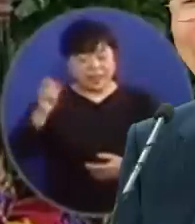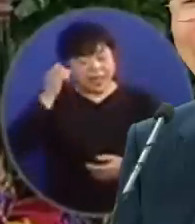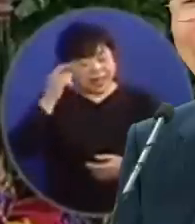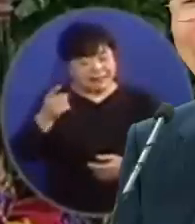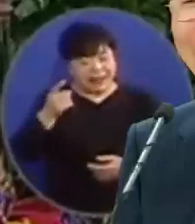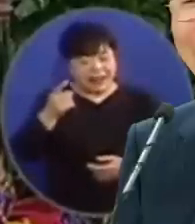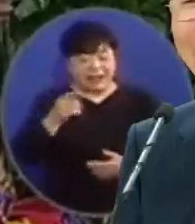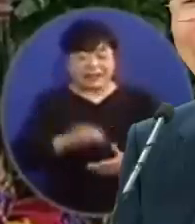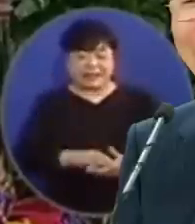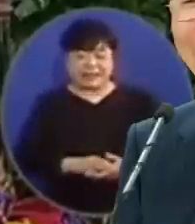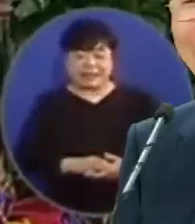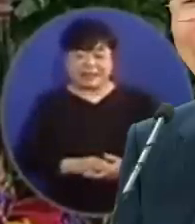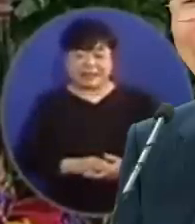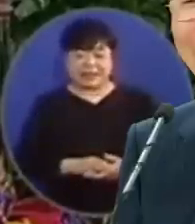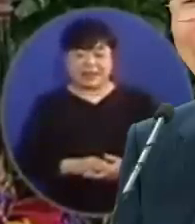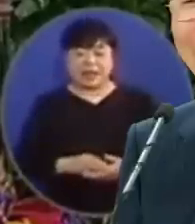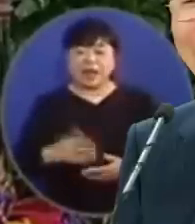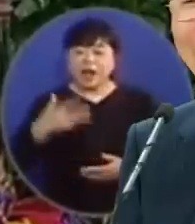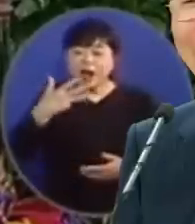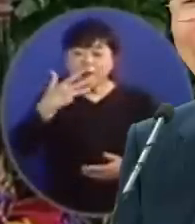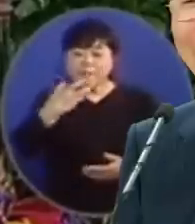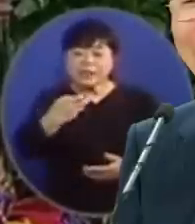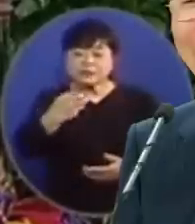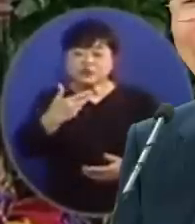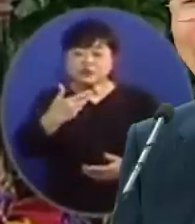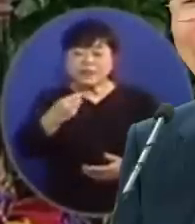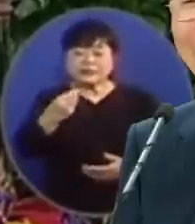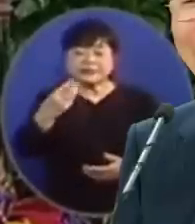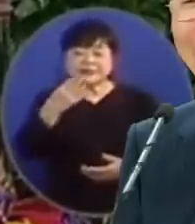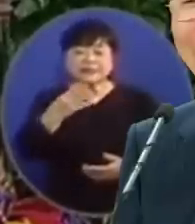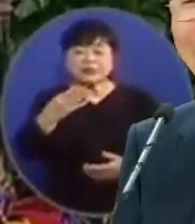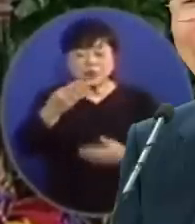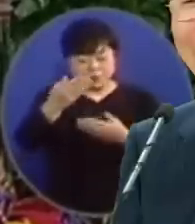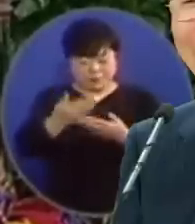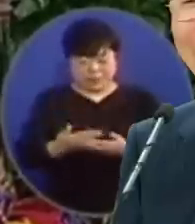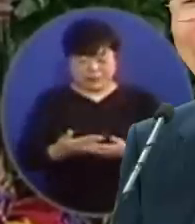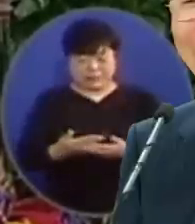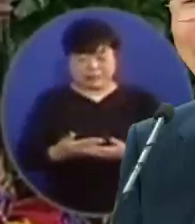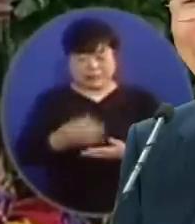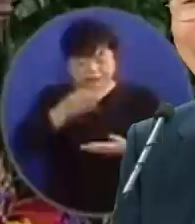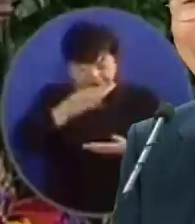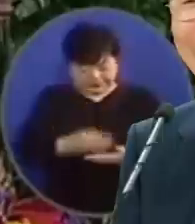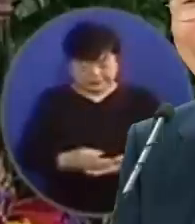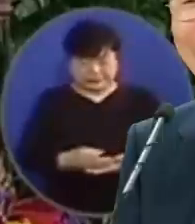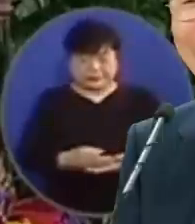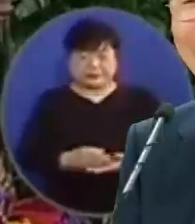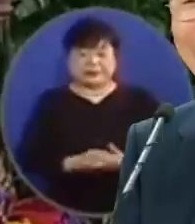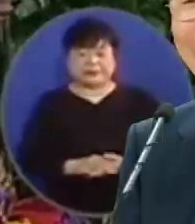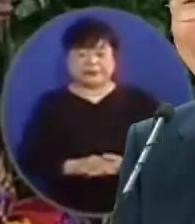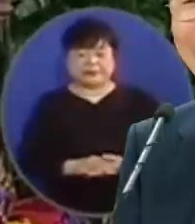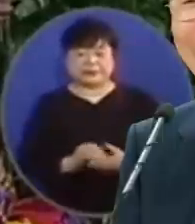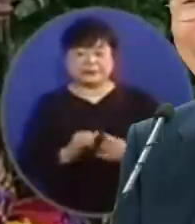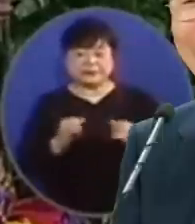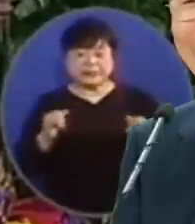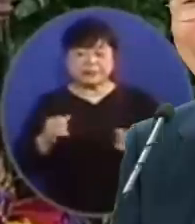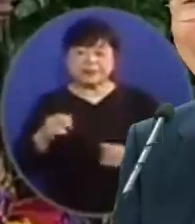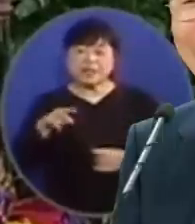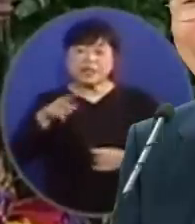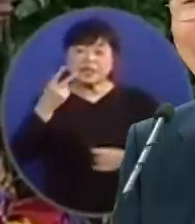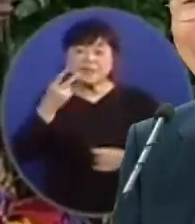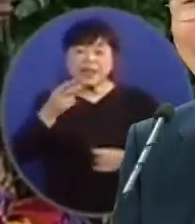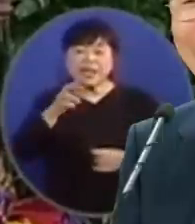25일에 86만 4천 원을 받았습니다. 이러한 최저임금을 적용 대상자가 234만